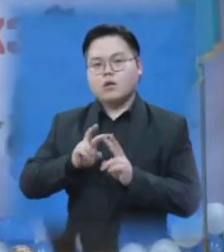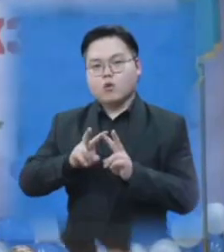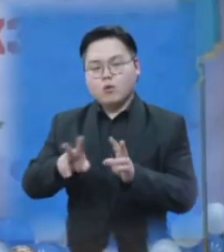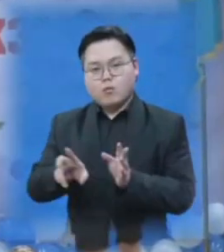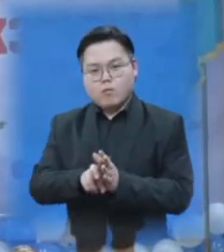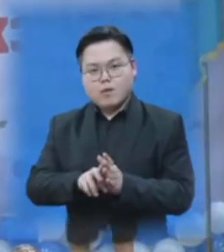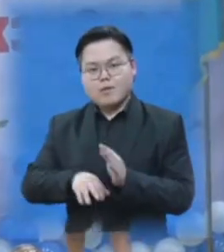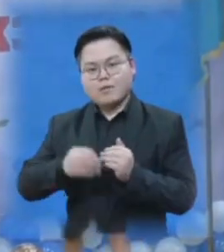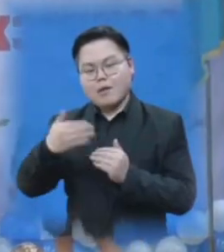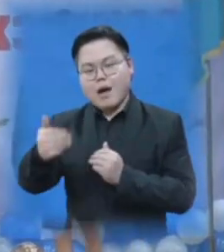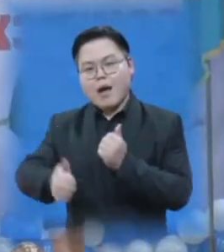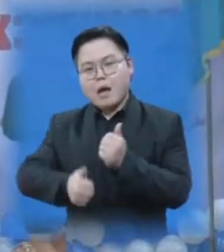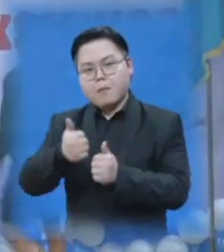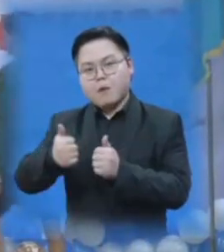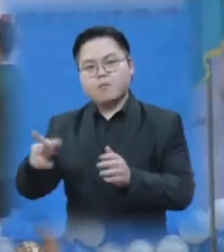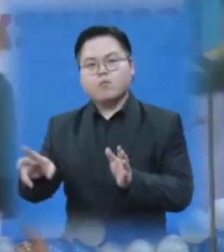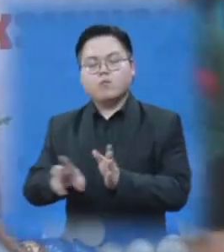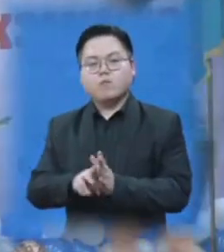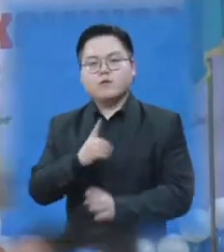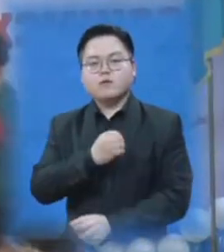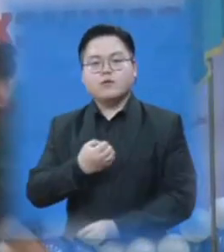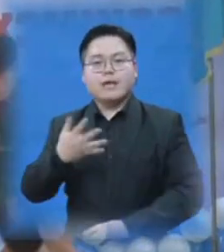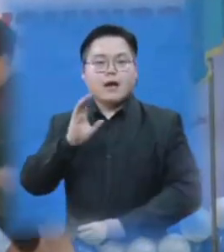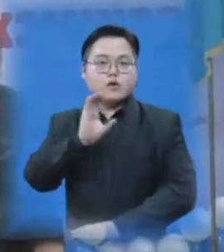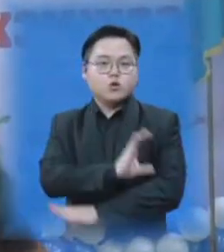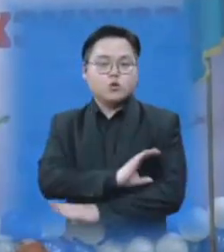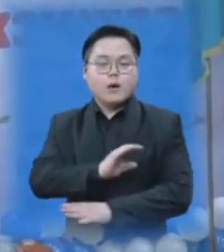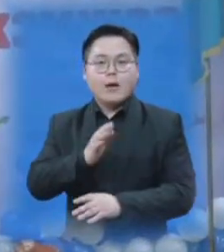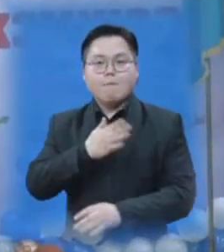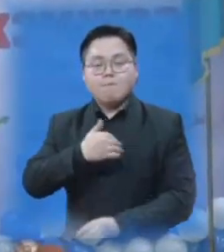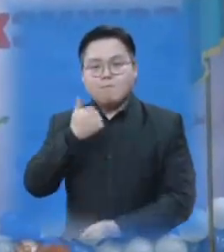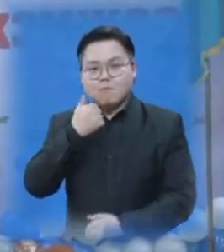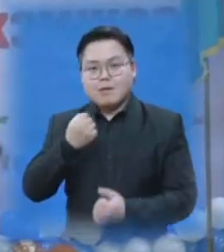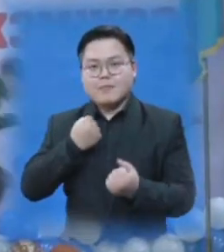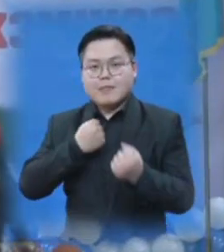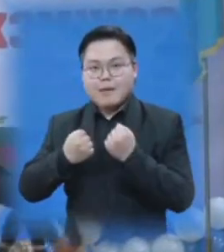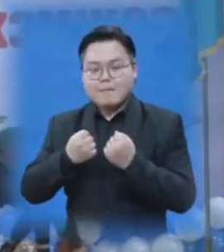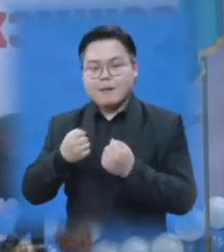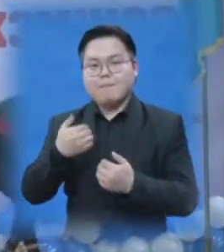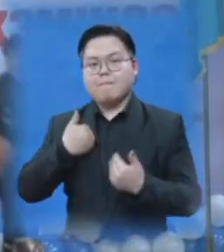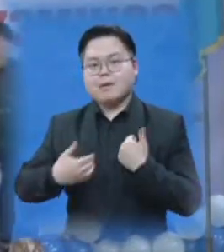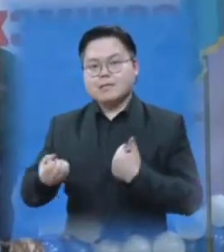амжилт гаргах боломж нэмэгдэн гэдгийг 105 дугаар сургуулийн биеийн тамирын багш ганц цаг онцолж байлаа.